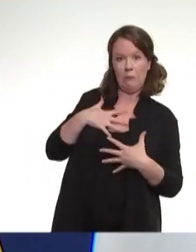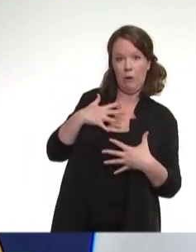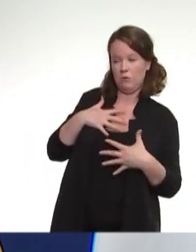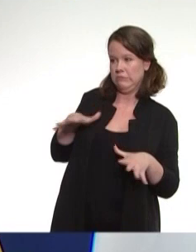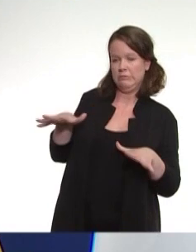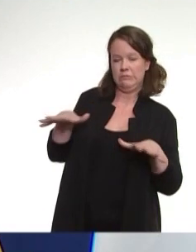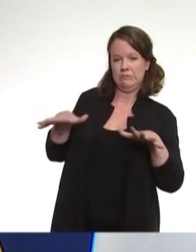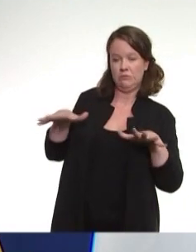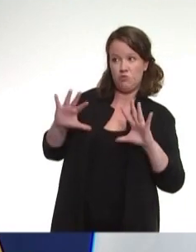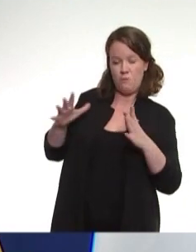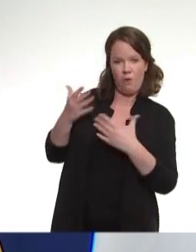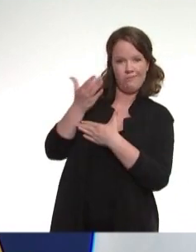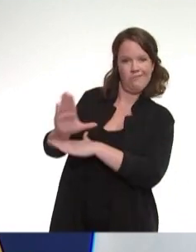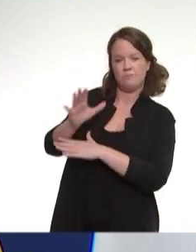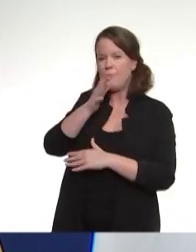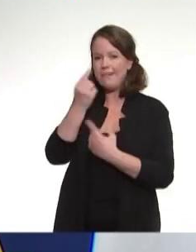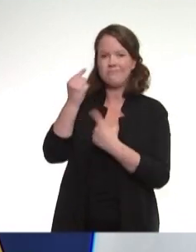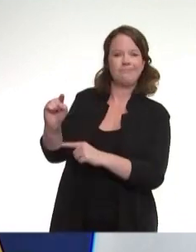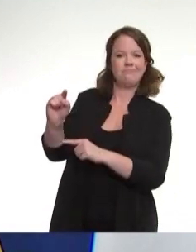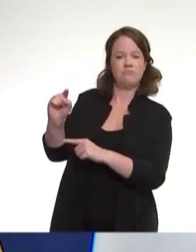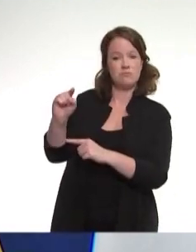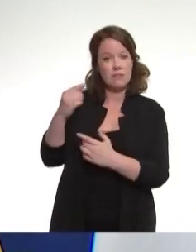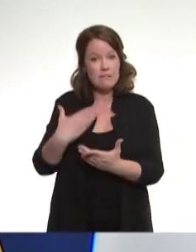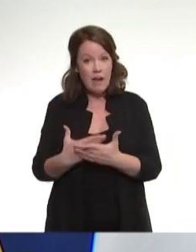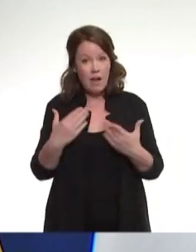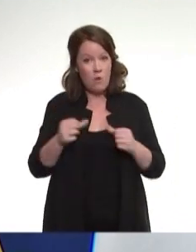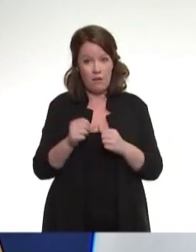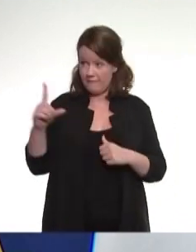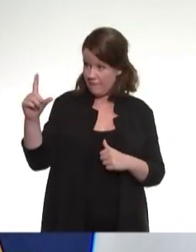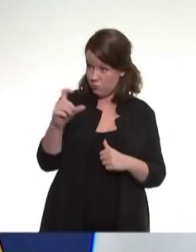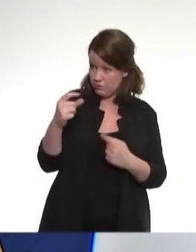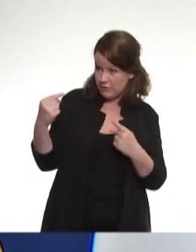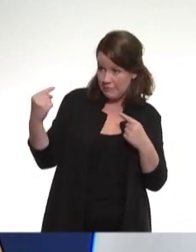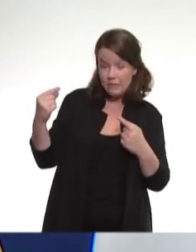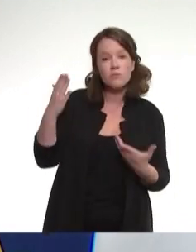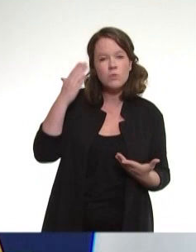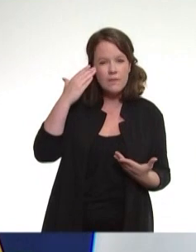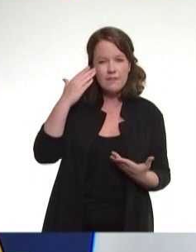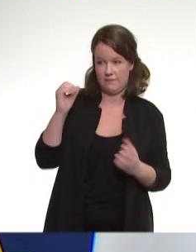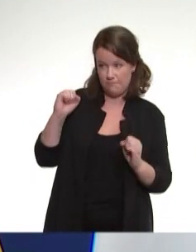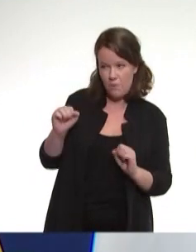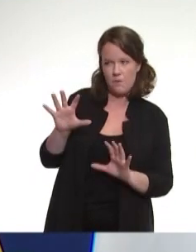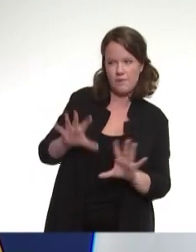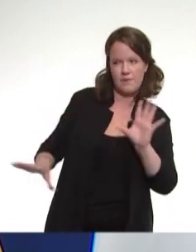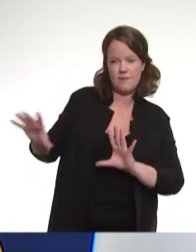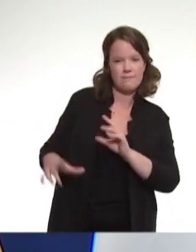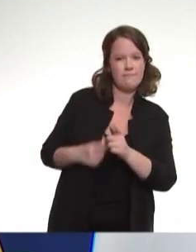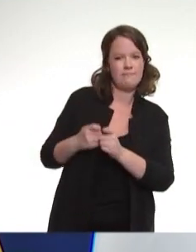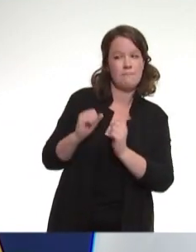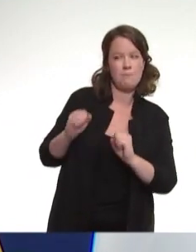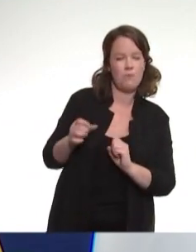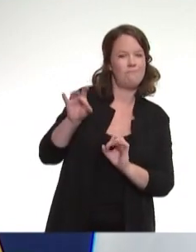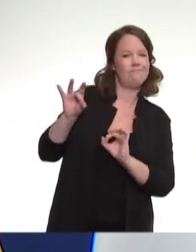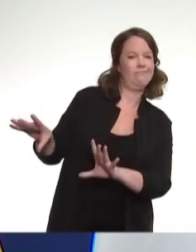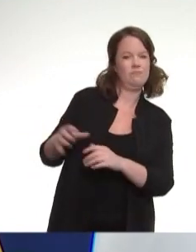comment lutter chacun d'entre nous peut lutter contre la diffusion du virus parce que nous l'avons déjà fait et nous l'avons fait avec succès et même en dehors du confinement en mayenne cet été